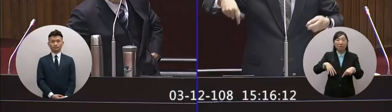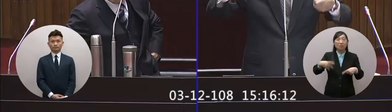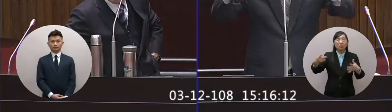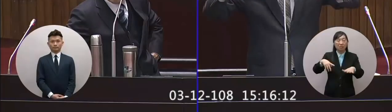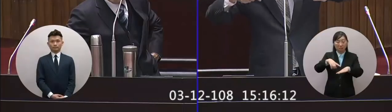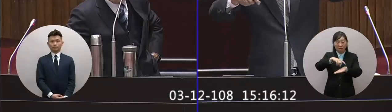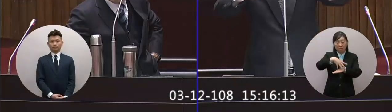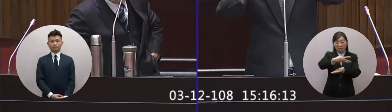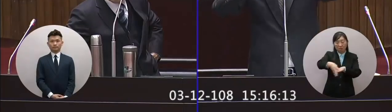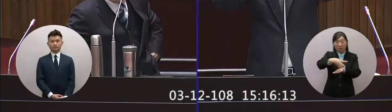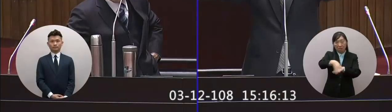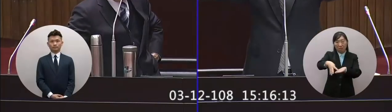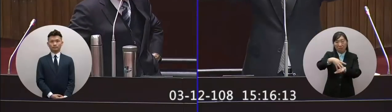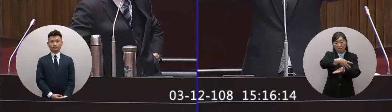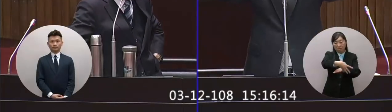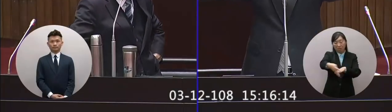么样的，